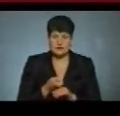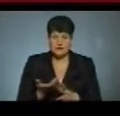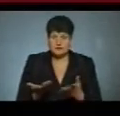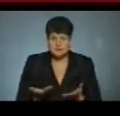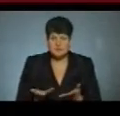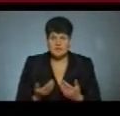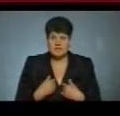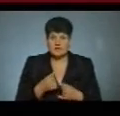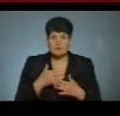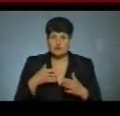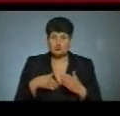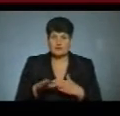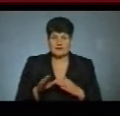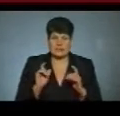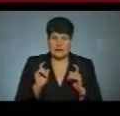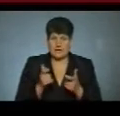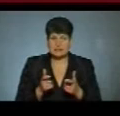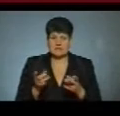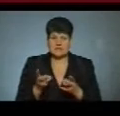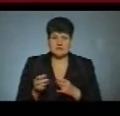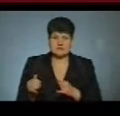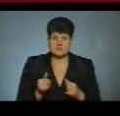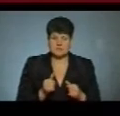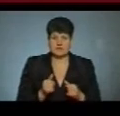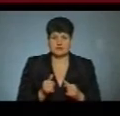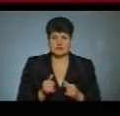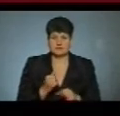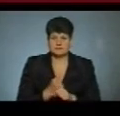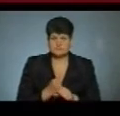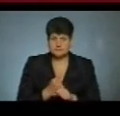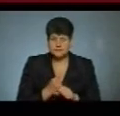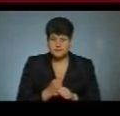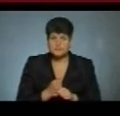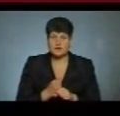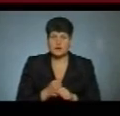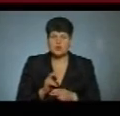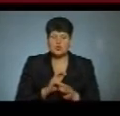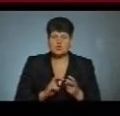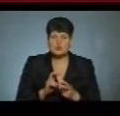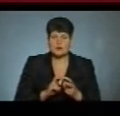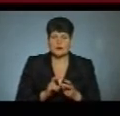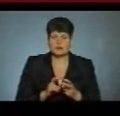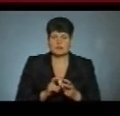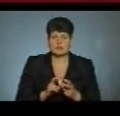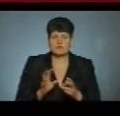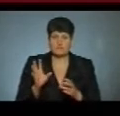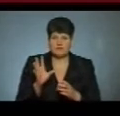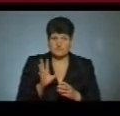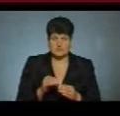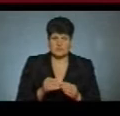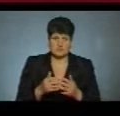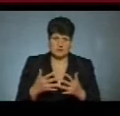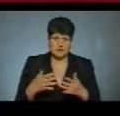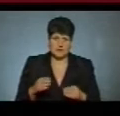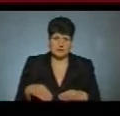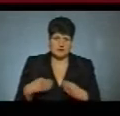я не можу піти на карантин. Треба забезпечити життєдіяльність громади і також шукати різні речі, пов'язані з медициною, з охороною здоров'я. І коли я передавав